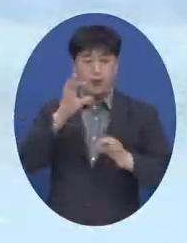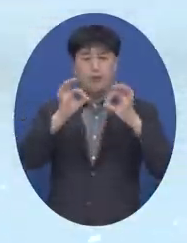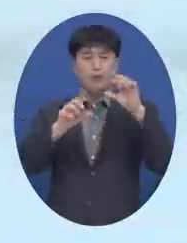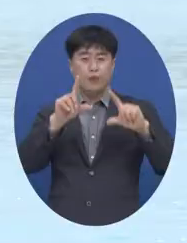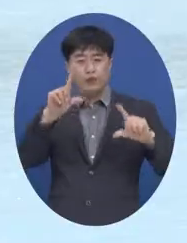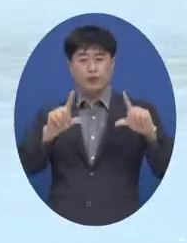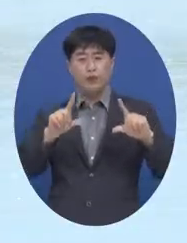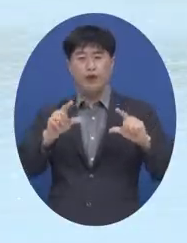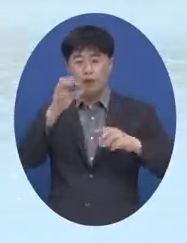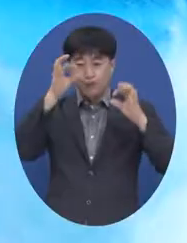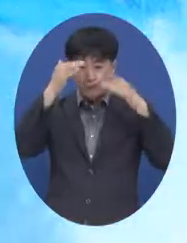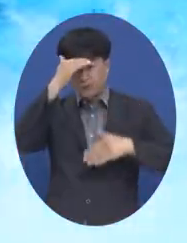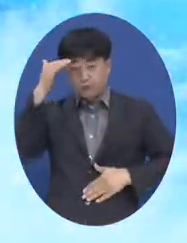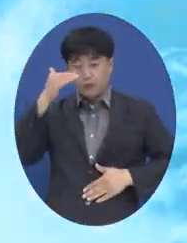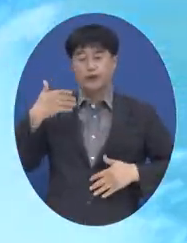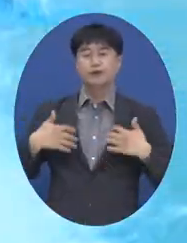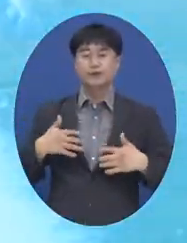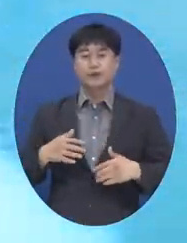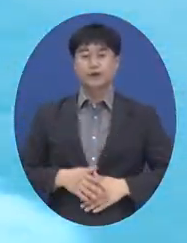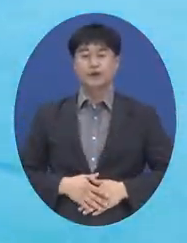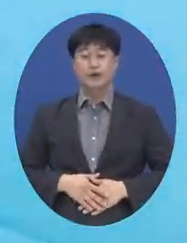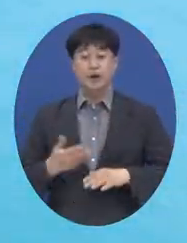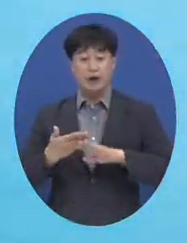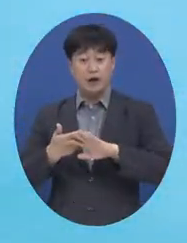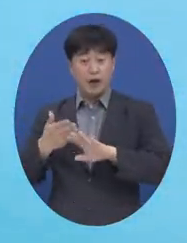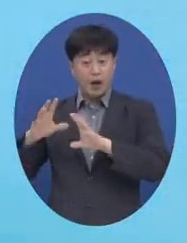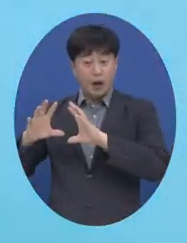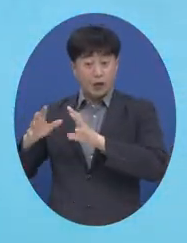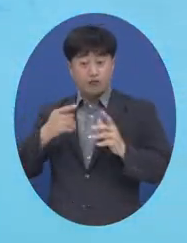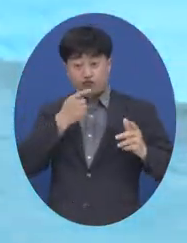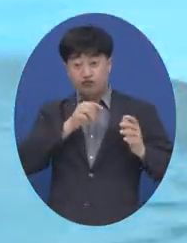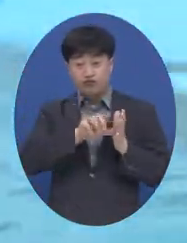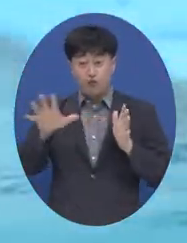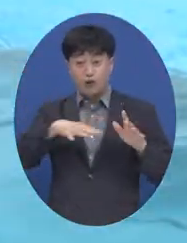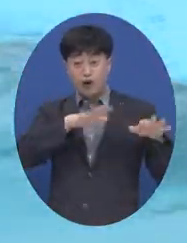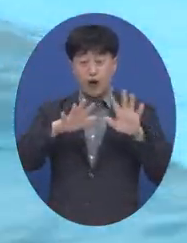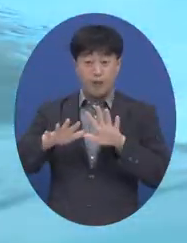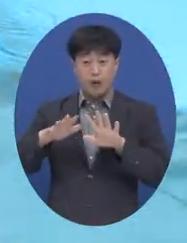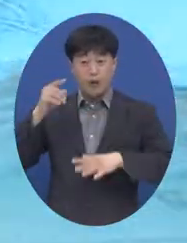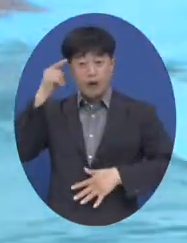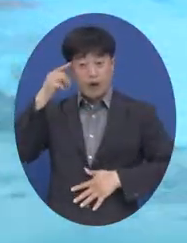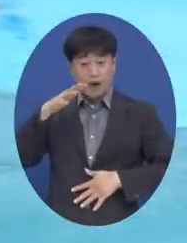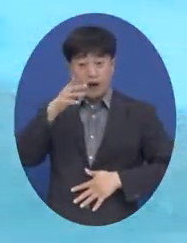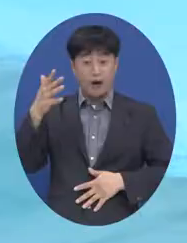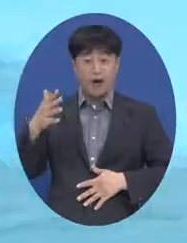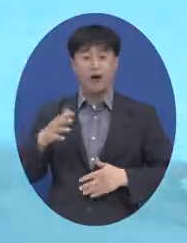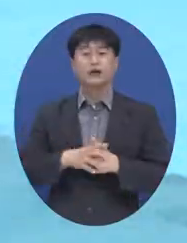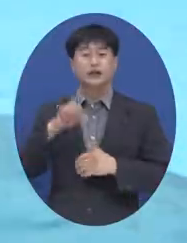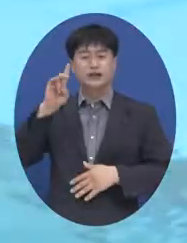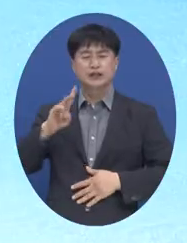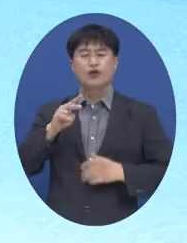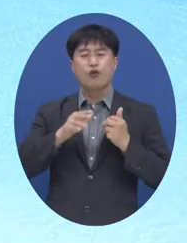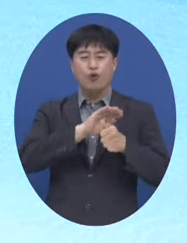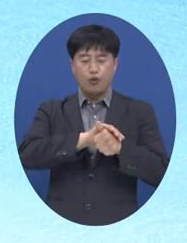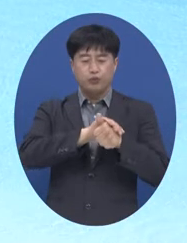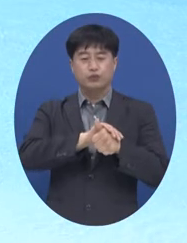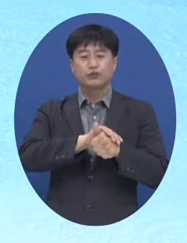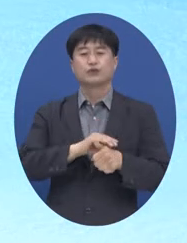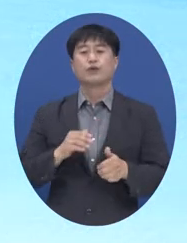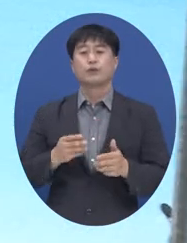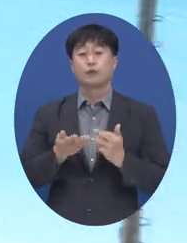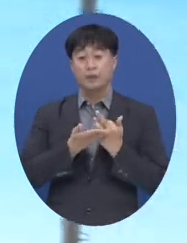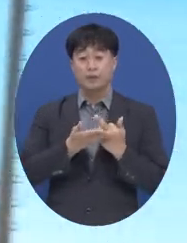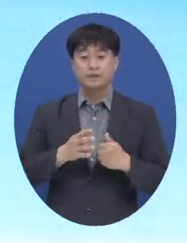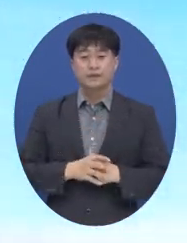사람마저 짜릿하게 만듭니다. 해외 유명 해변을 연상시키는 이곳은 시흥 거북섬에 위치한 웨이브 파크입니다. 세계 최대